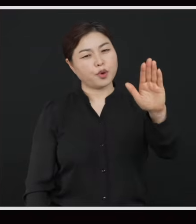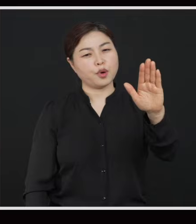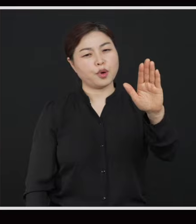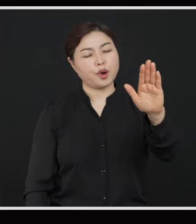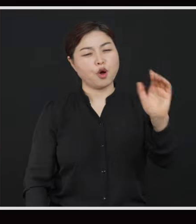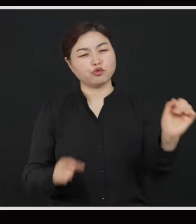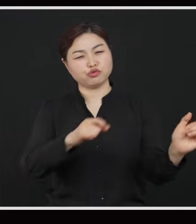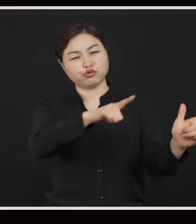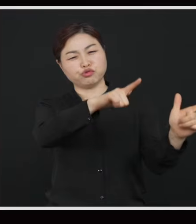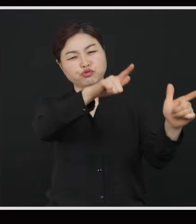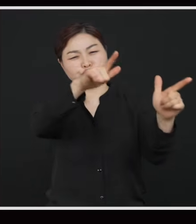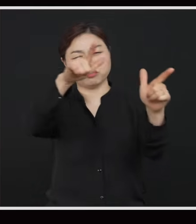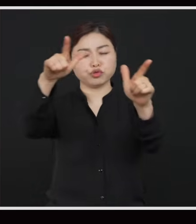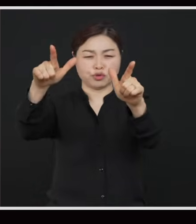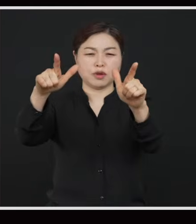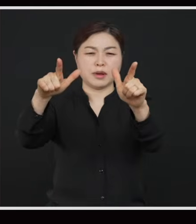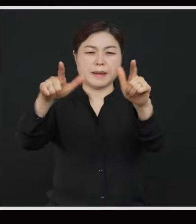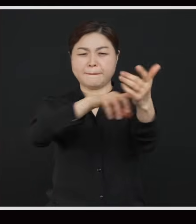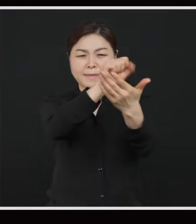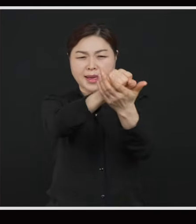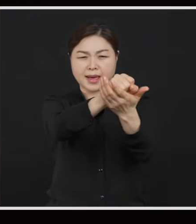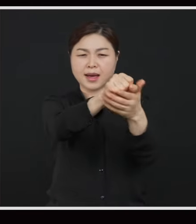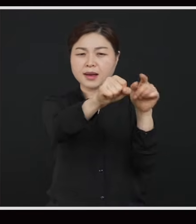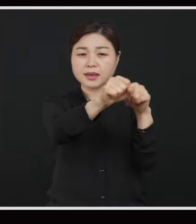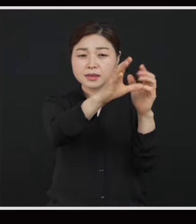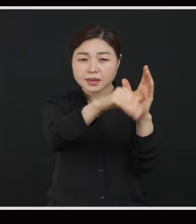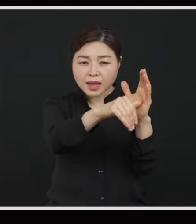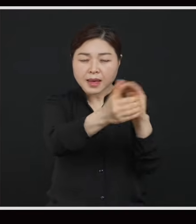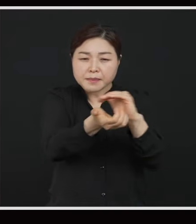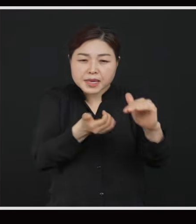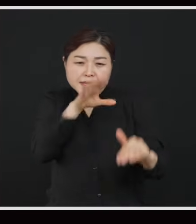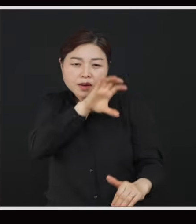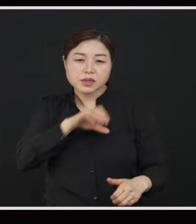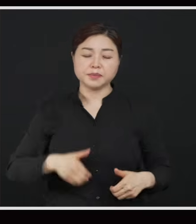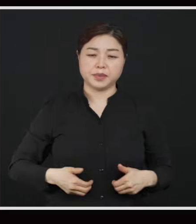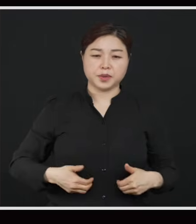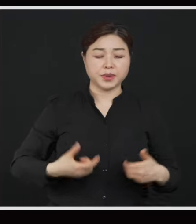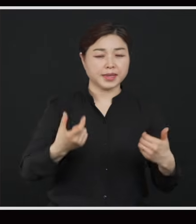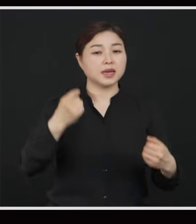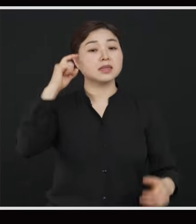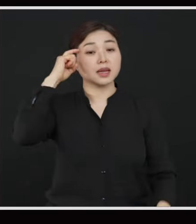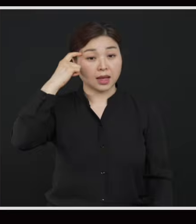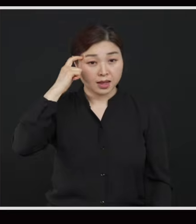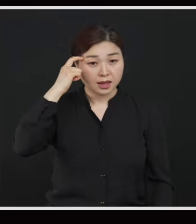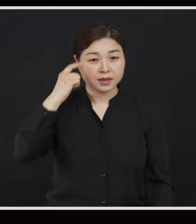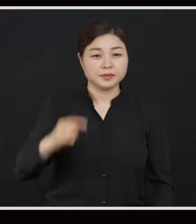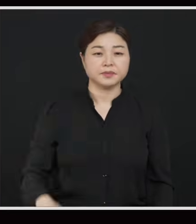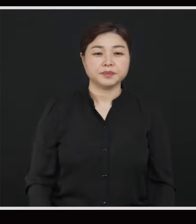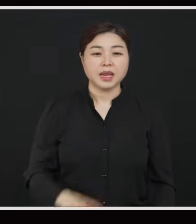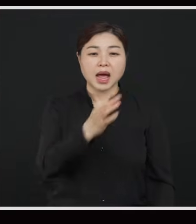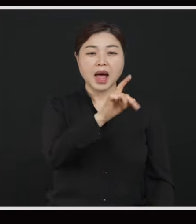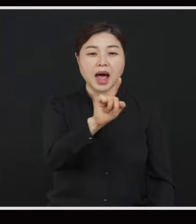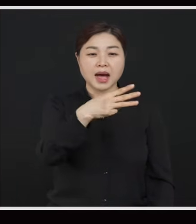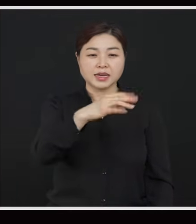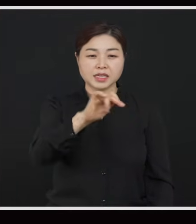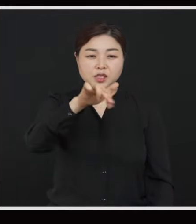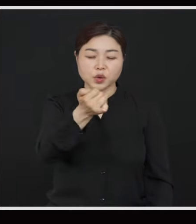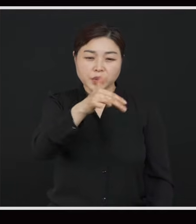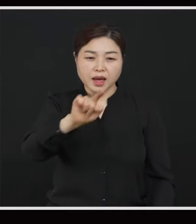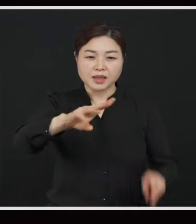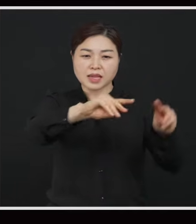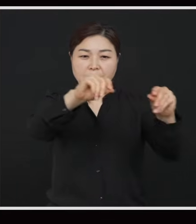언젠가 우리가 우주를 정복을 할 텐데 정복했을 때 연습을 좀 해야 되는 거 아니야? 그래서